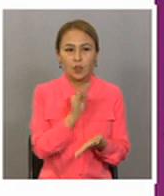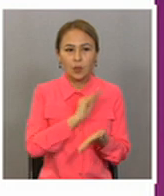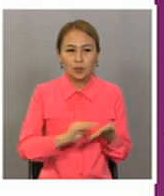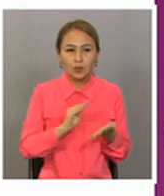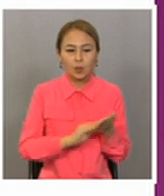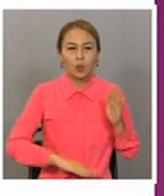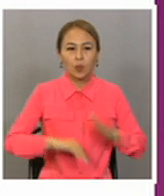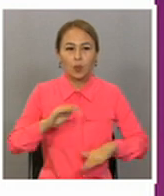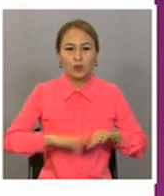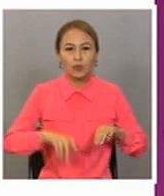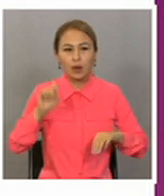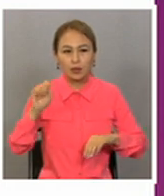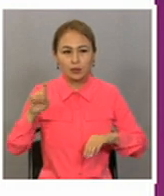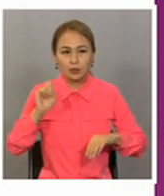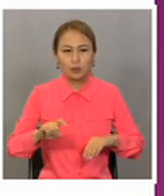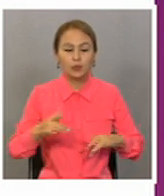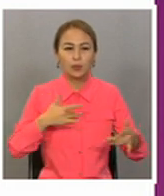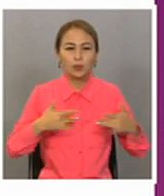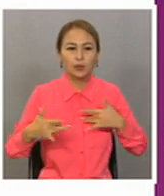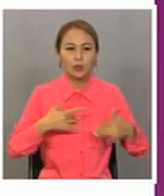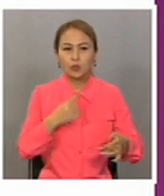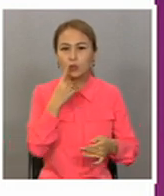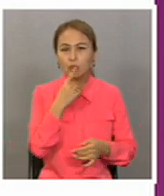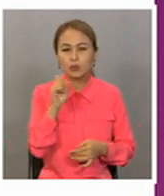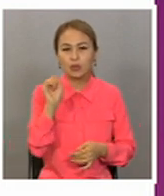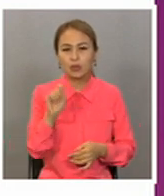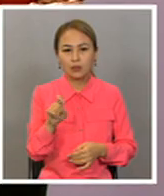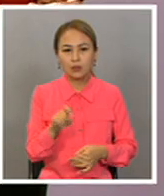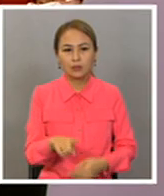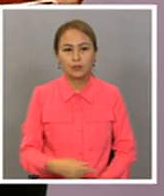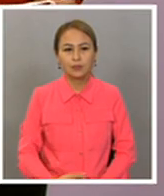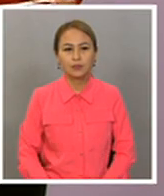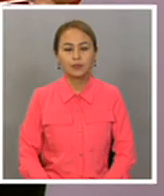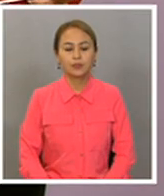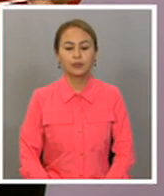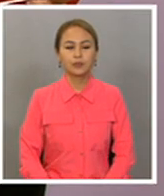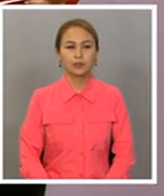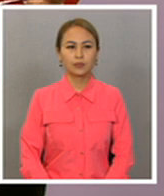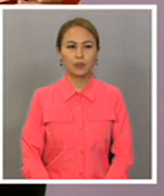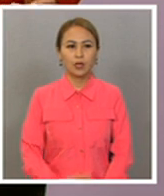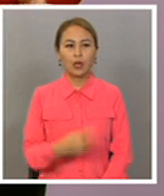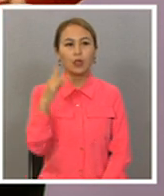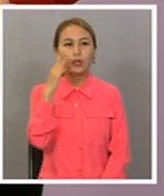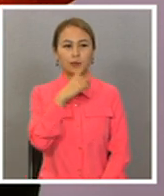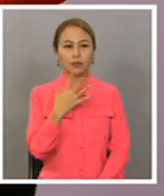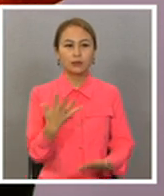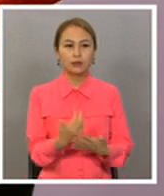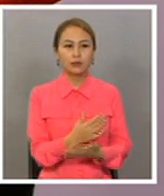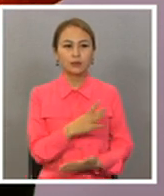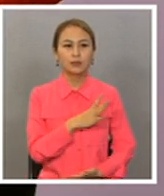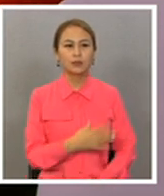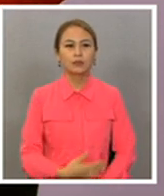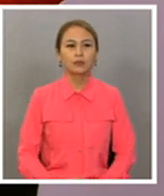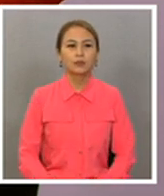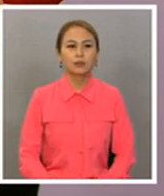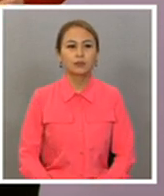Өлеңшінің қолы алтын, өнерлінің сөзі алтын. Қатесін табалдыңдар ма?